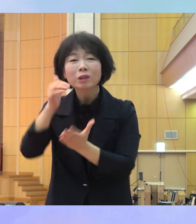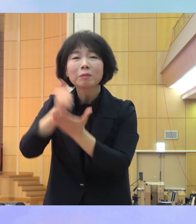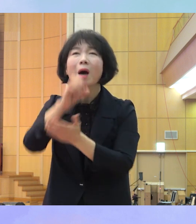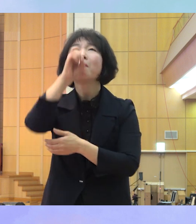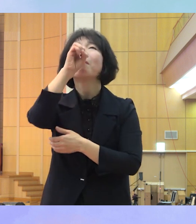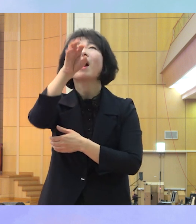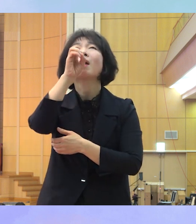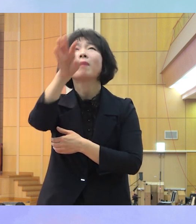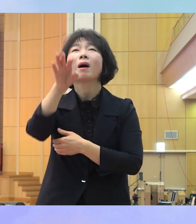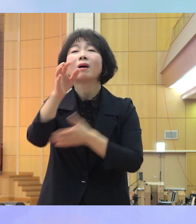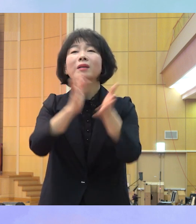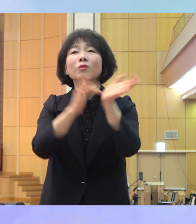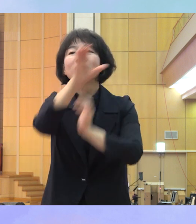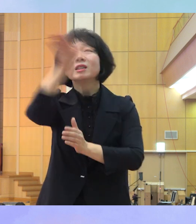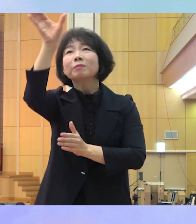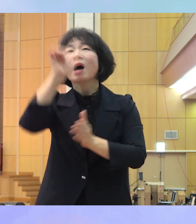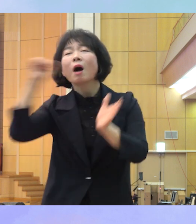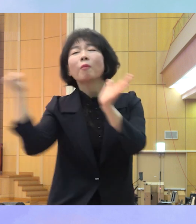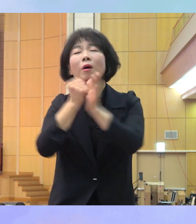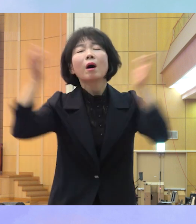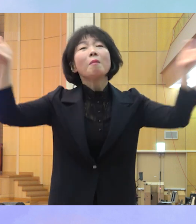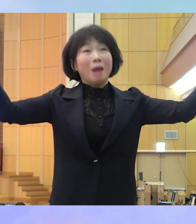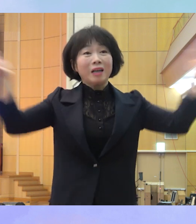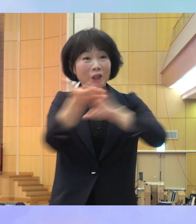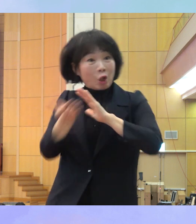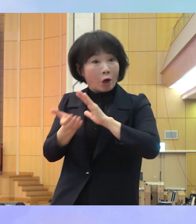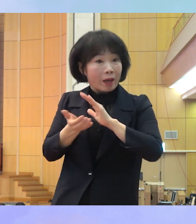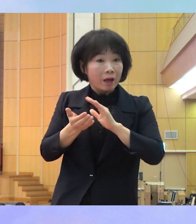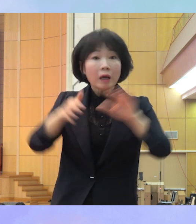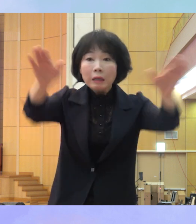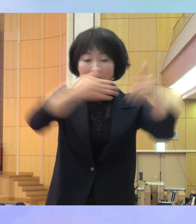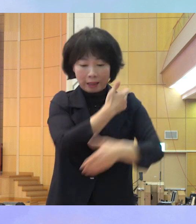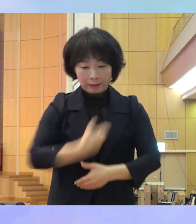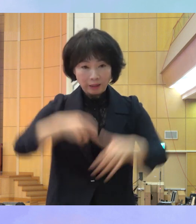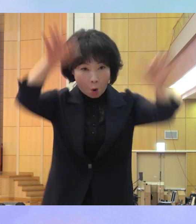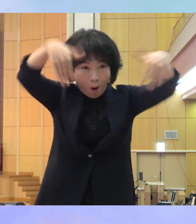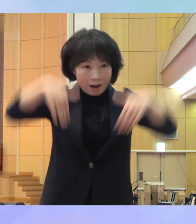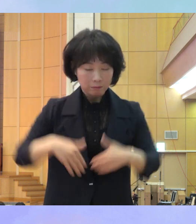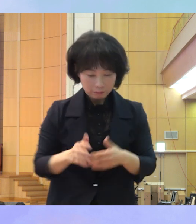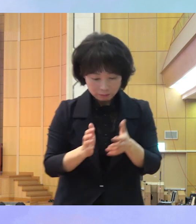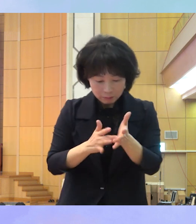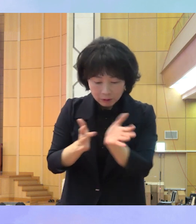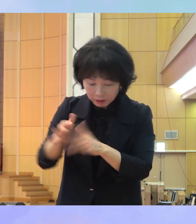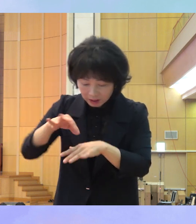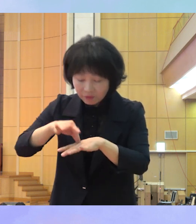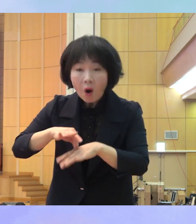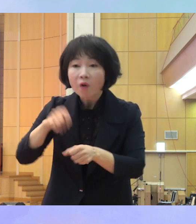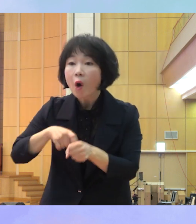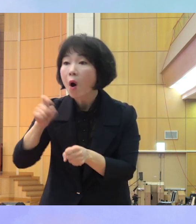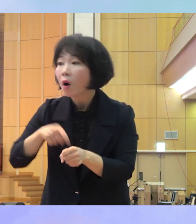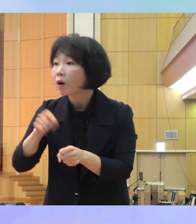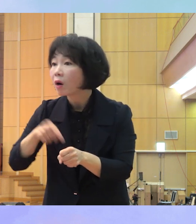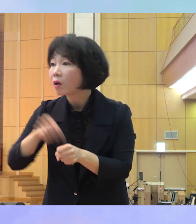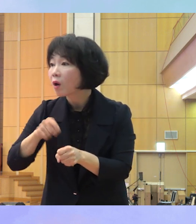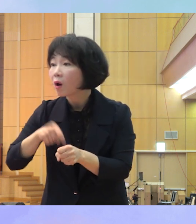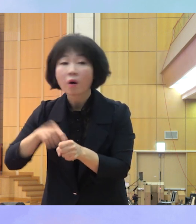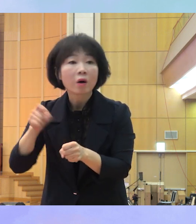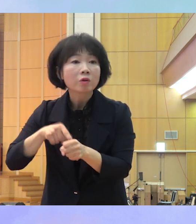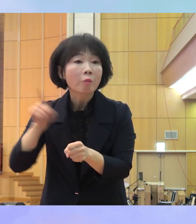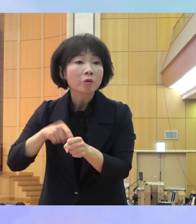했어요? 십자가 지기 전에 떡을 주시면서 이 떡은 내 살이다. 이